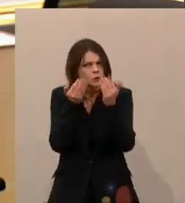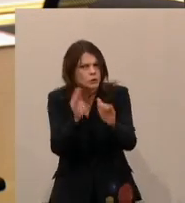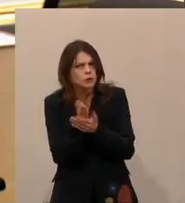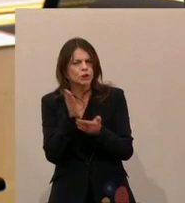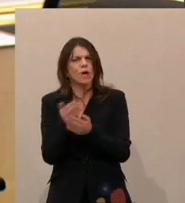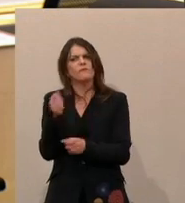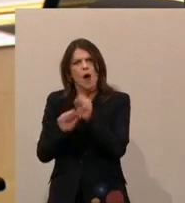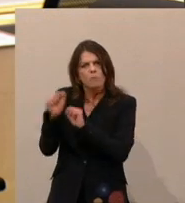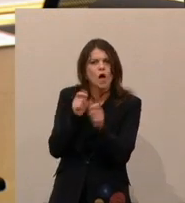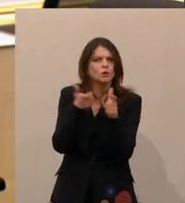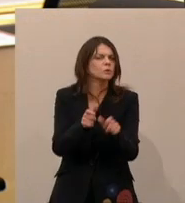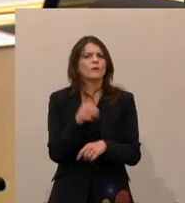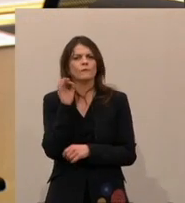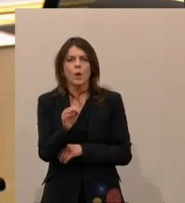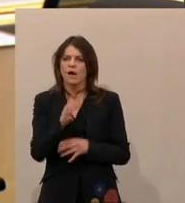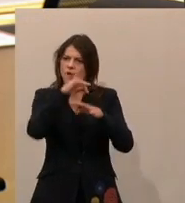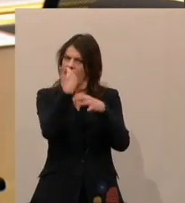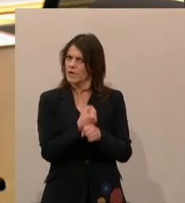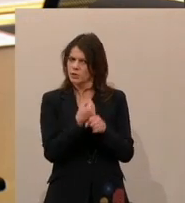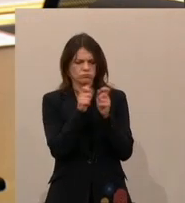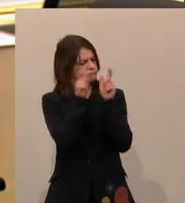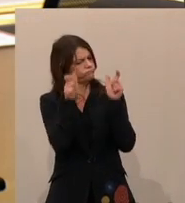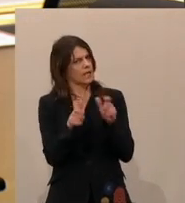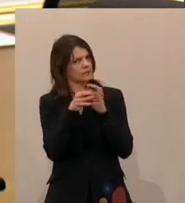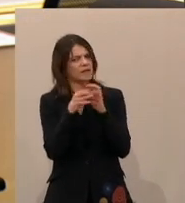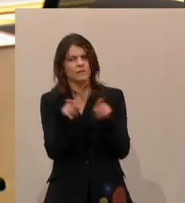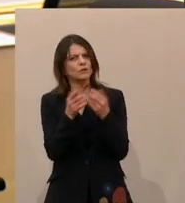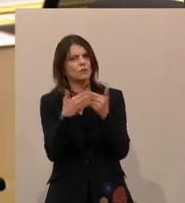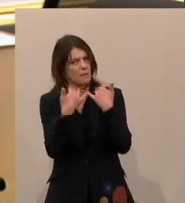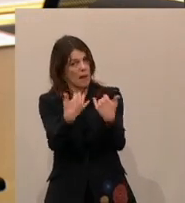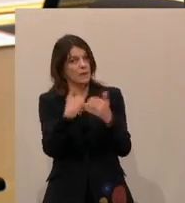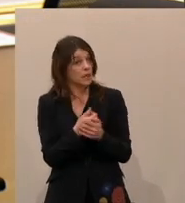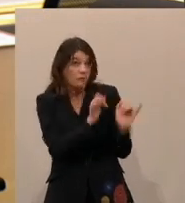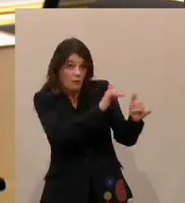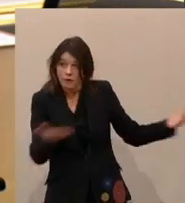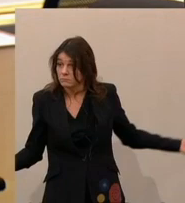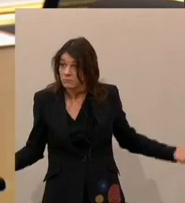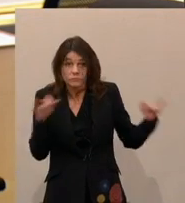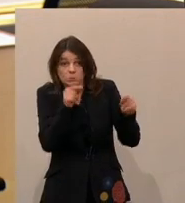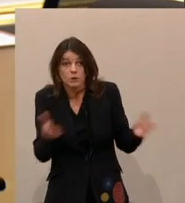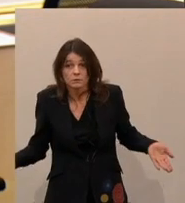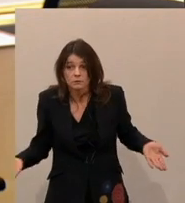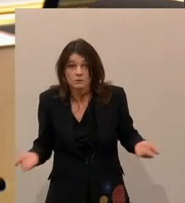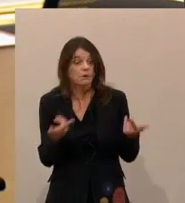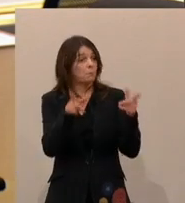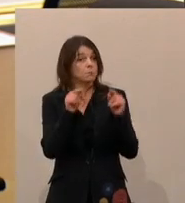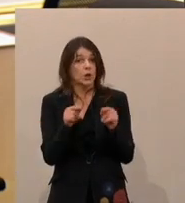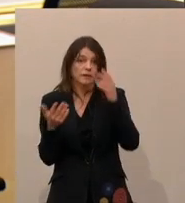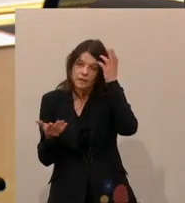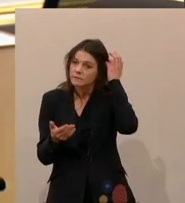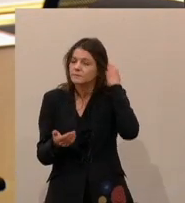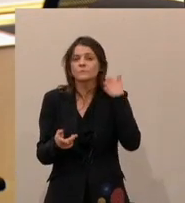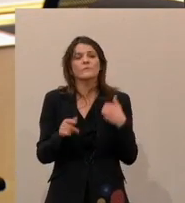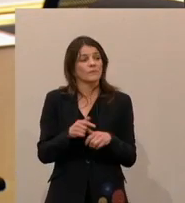um den vorbeugenden Schutz für verfassungsmäßige Einrichtungen wie das Parlament. Ja, aber was heißt denn das? Das heißt, dass wir